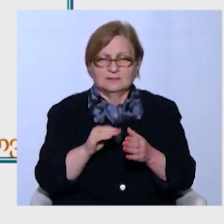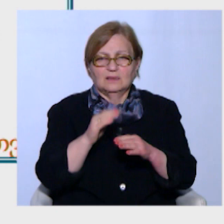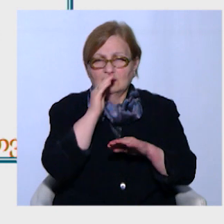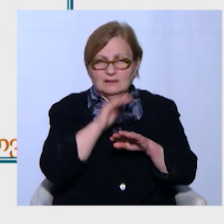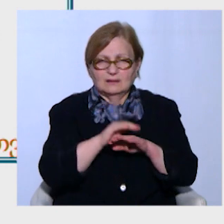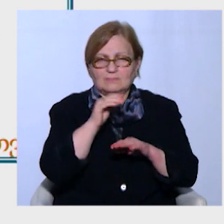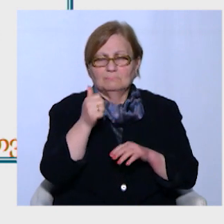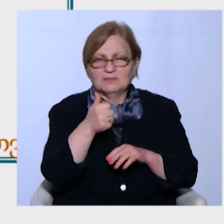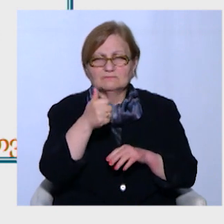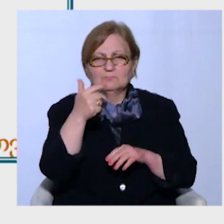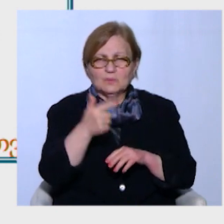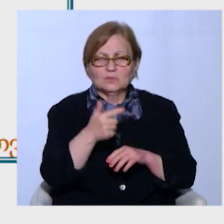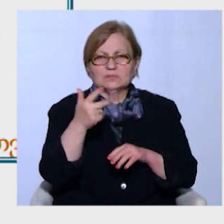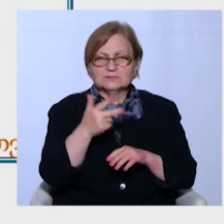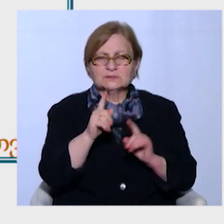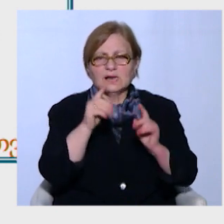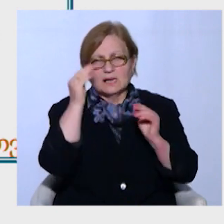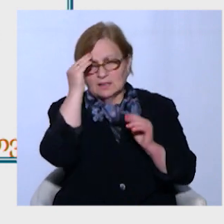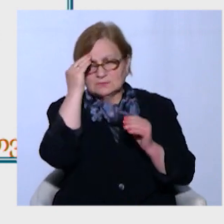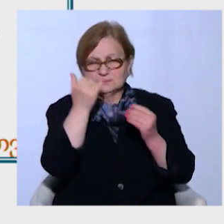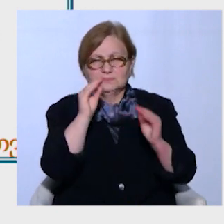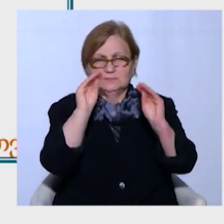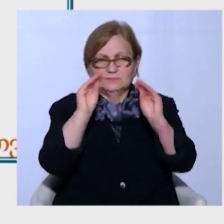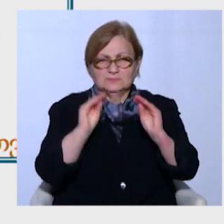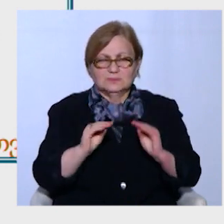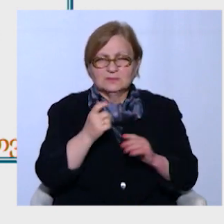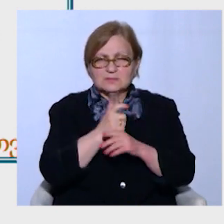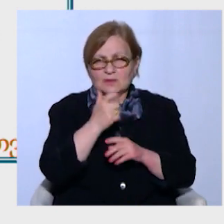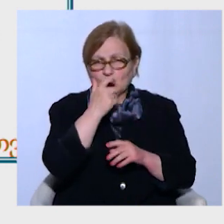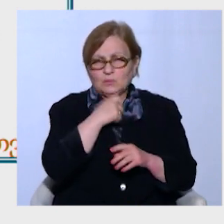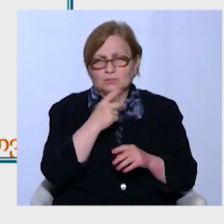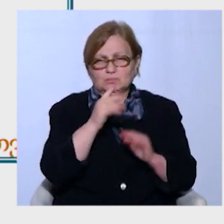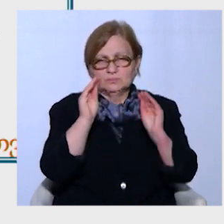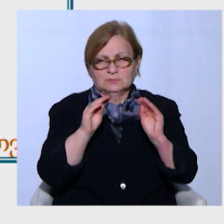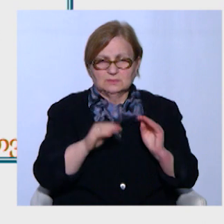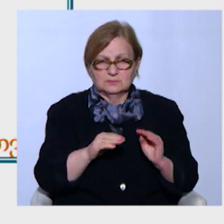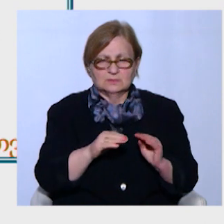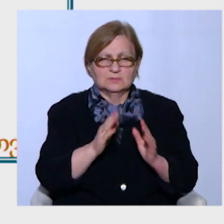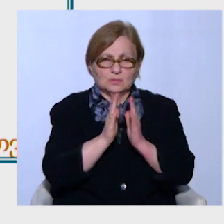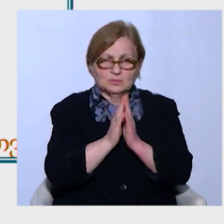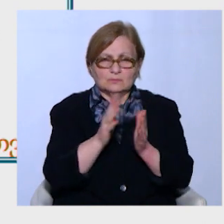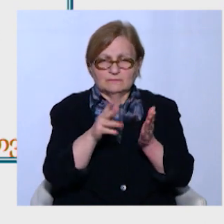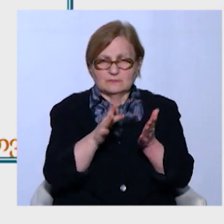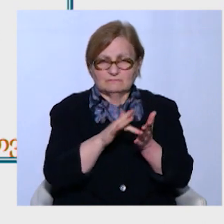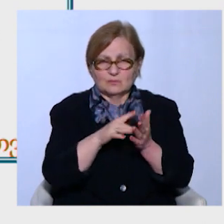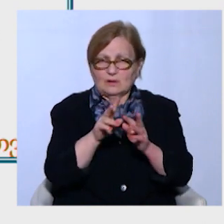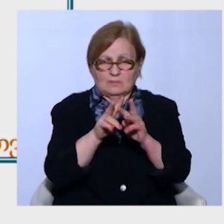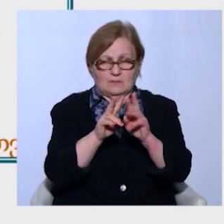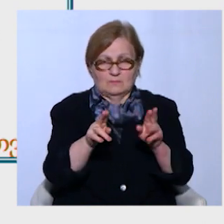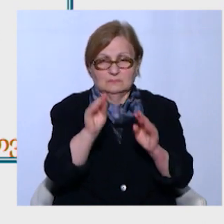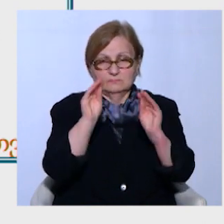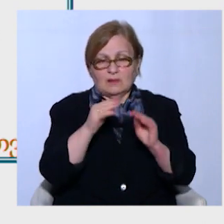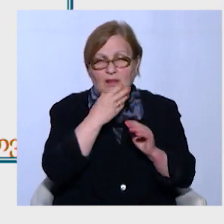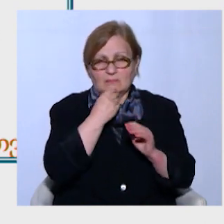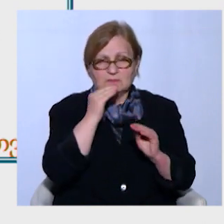დაასაბუთოთ თეორემა, დებულება, თქვენი აზრი, ანუ ეს წერის კულტურა ძალიან მნიშვნელოვანია, ამიტომ გთხოვთ ველებში ესეთი